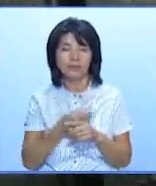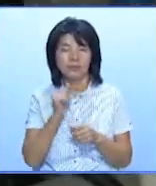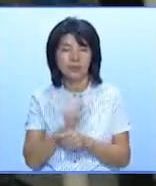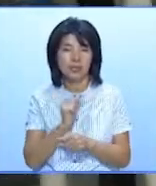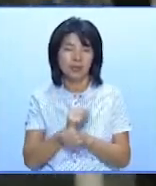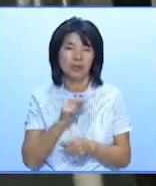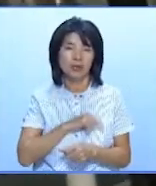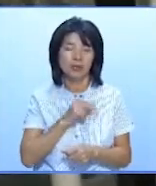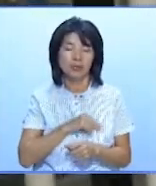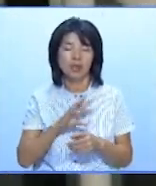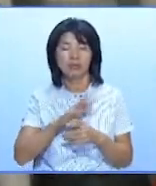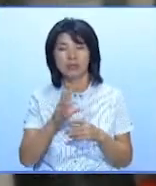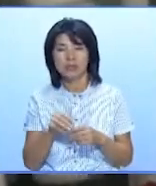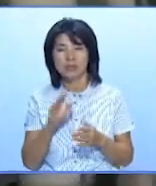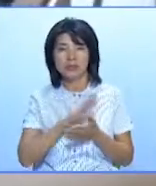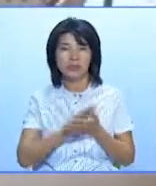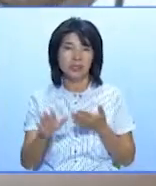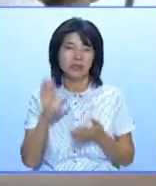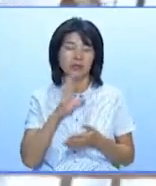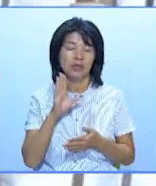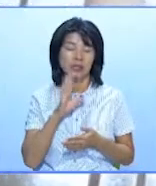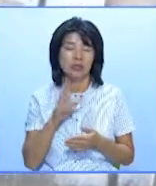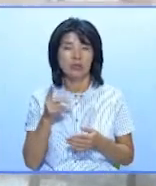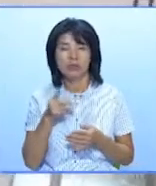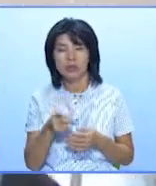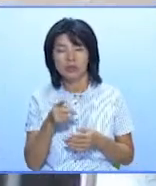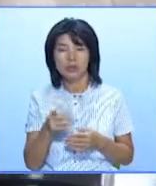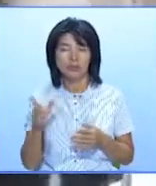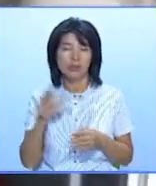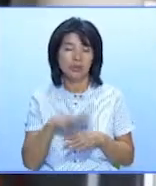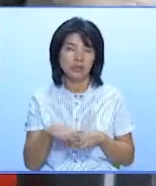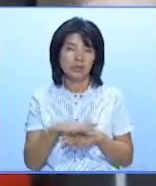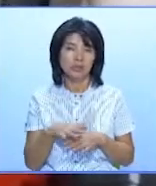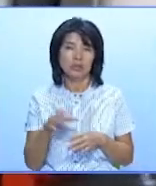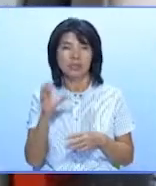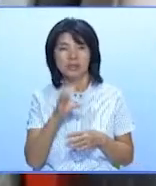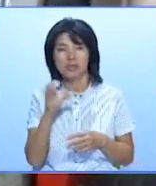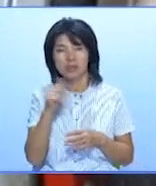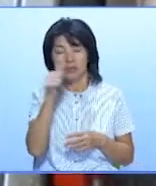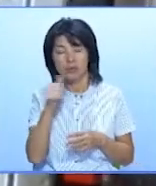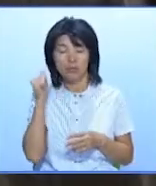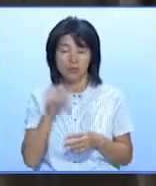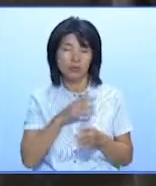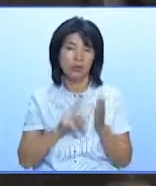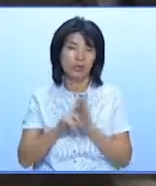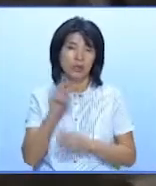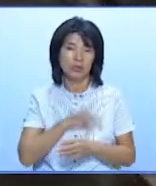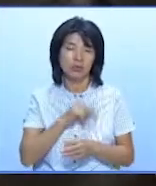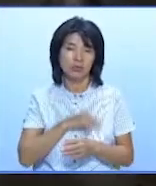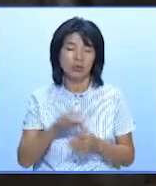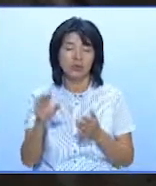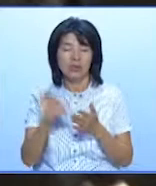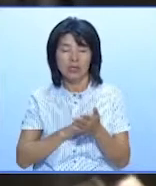обеспечивающего чистой водой дома с общим количеством населения около 1000 человек. Трудиться он начал в сентябре прошлого года, сразу после учебы и